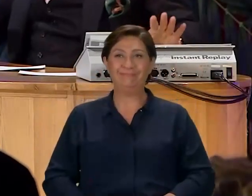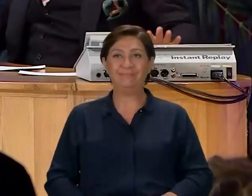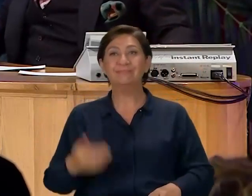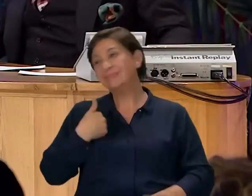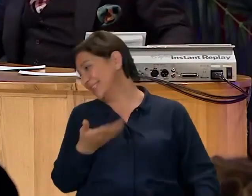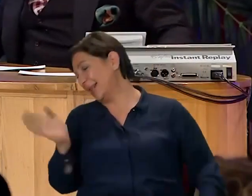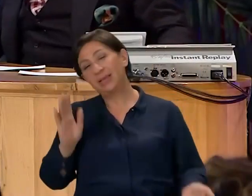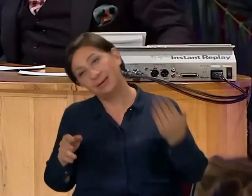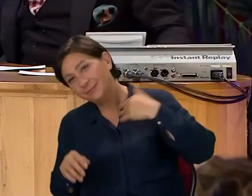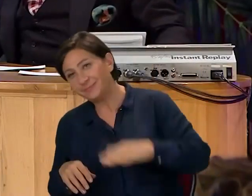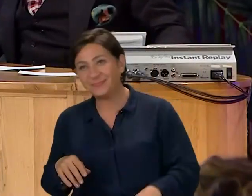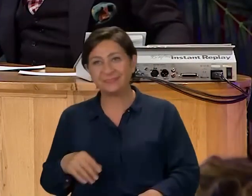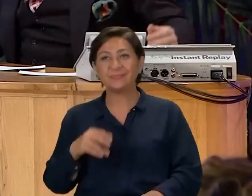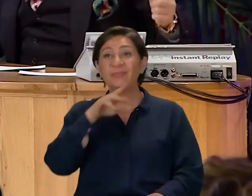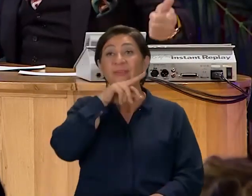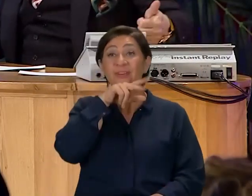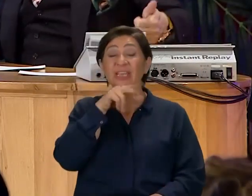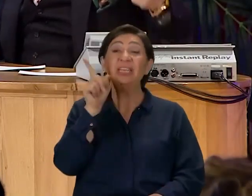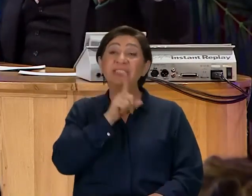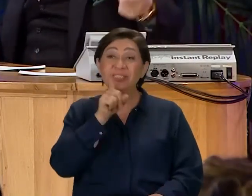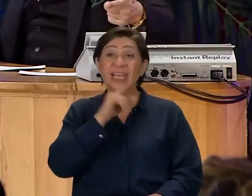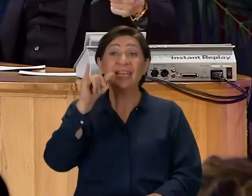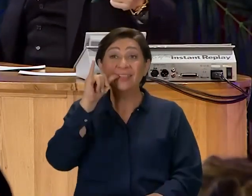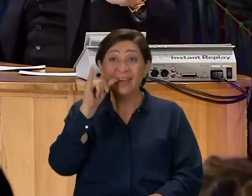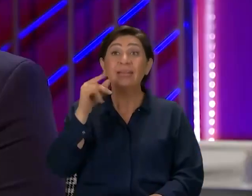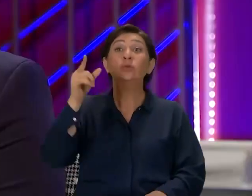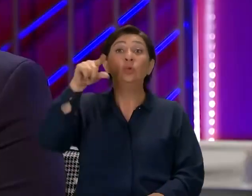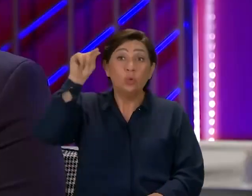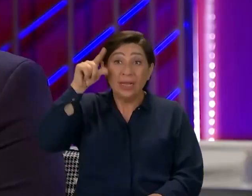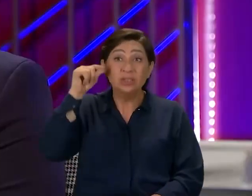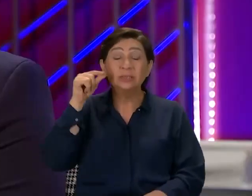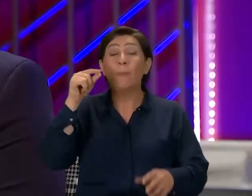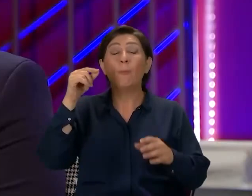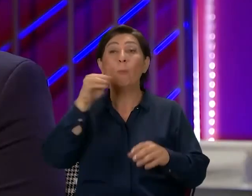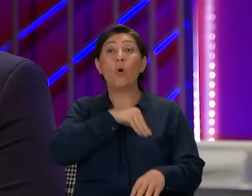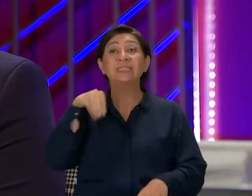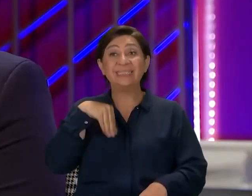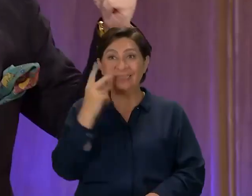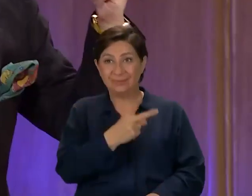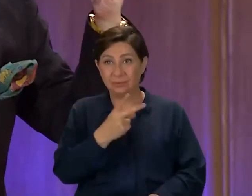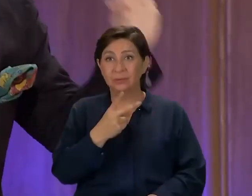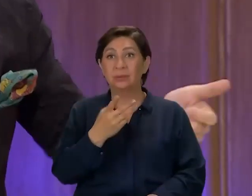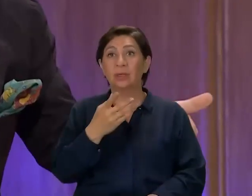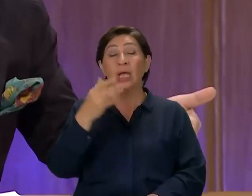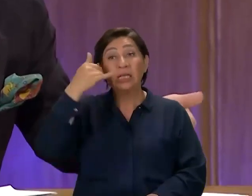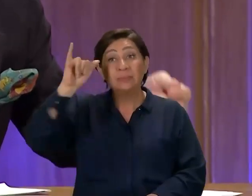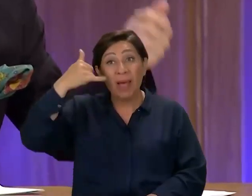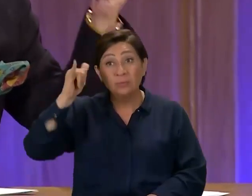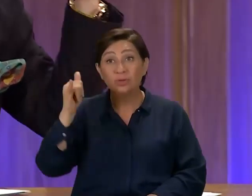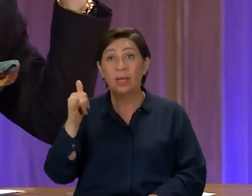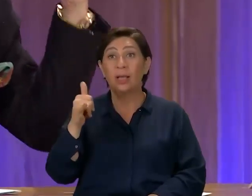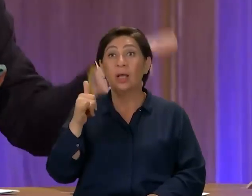Biz gidelim kalkıp. Fransızca, İngilizce, İtalyanca, Portekizce,